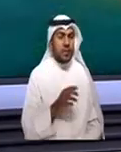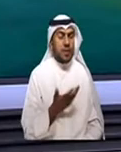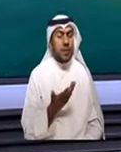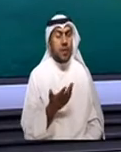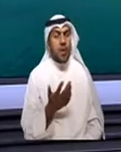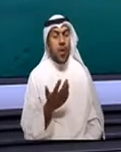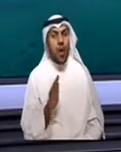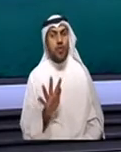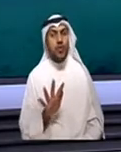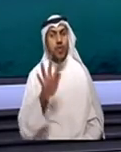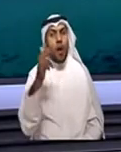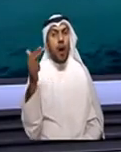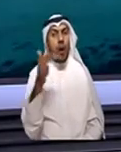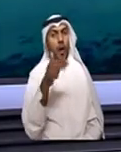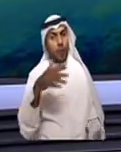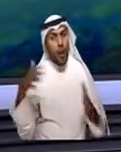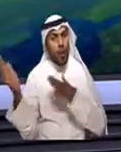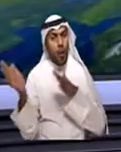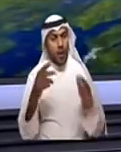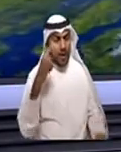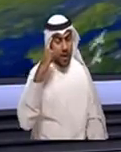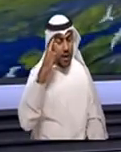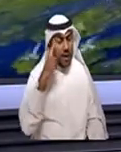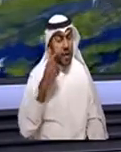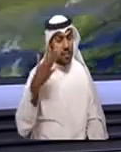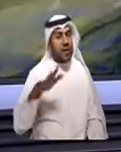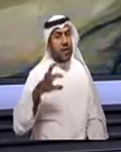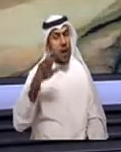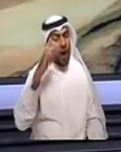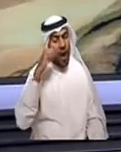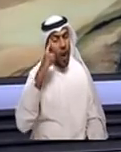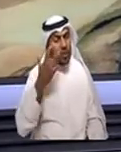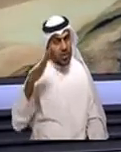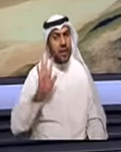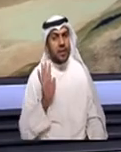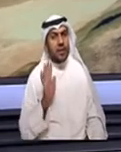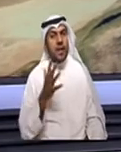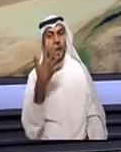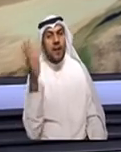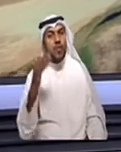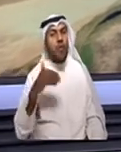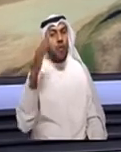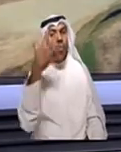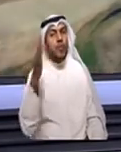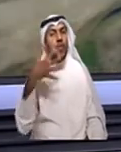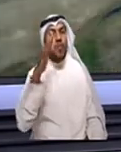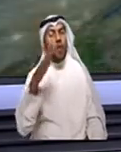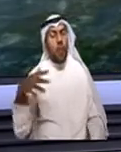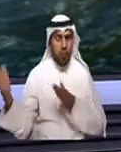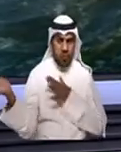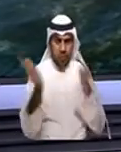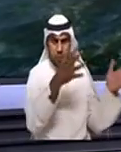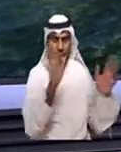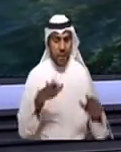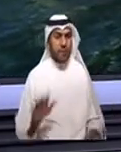تكون نشطة في بعض الأيام خاصة في يوم السبت والأحد، تتجاوز سرعة الرياح 50 كيلومتر في الساعة. أما درجات